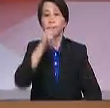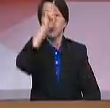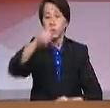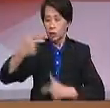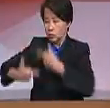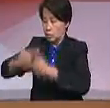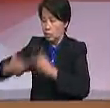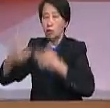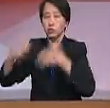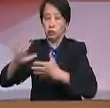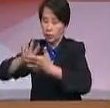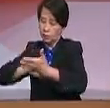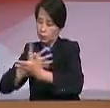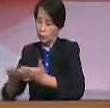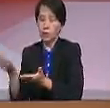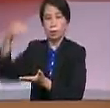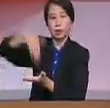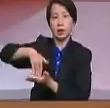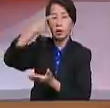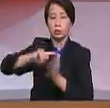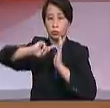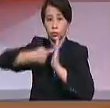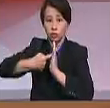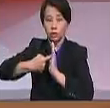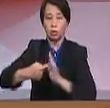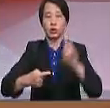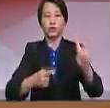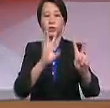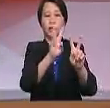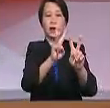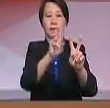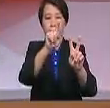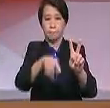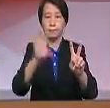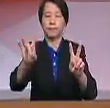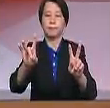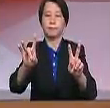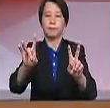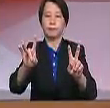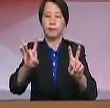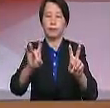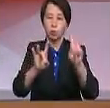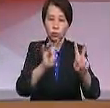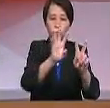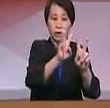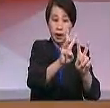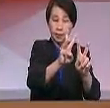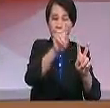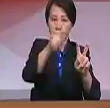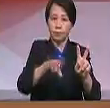pun dijadualkan semula untuk bermula pada 26 Ogos. Jadi keputusan